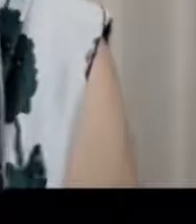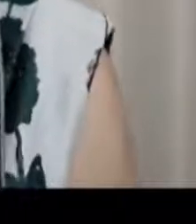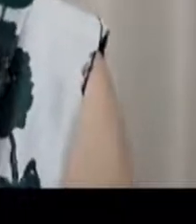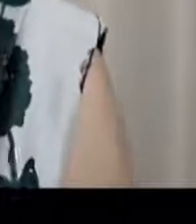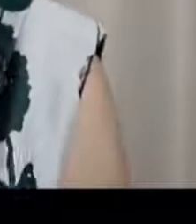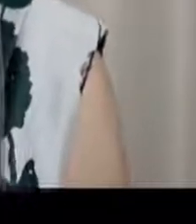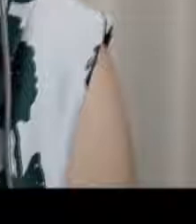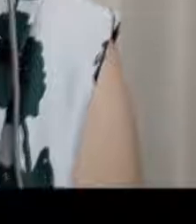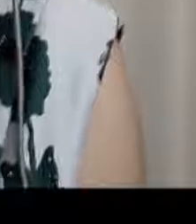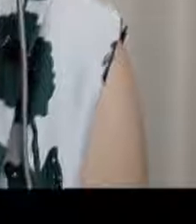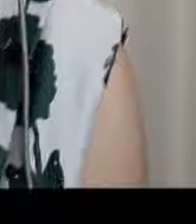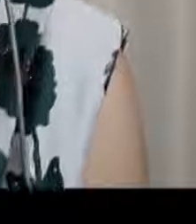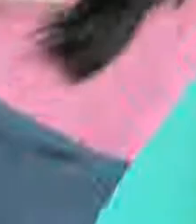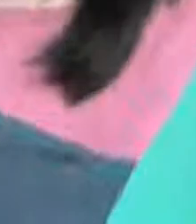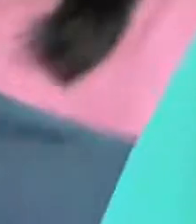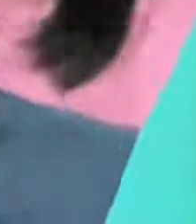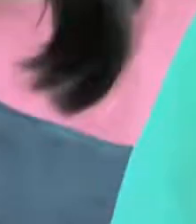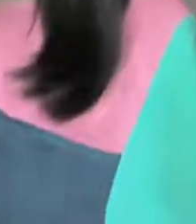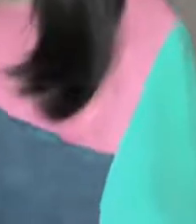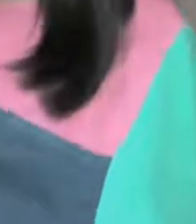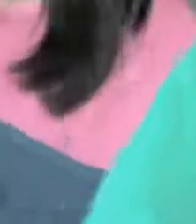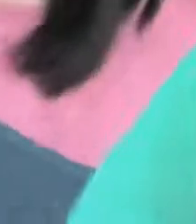mastiin ini